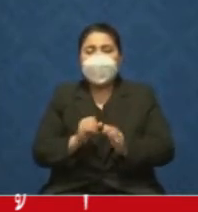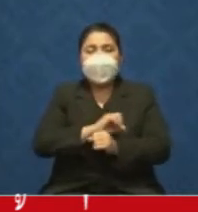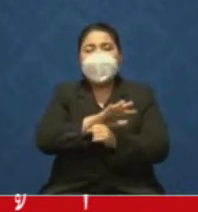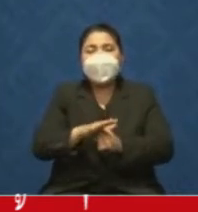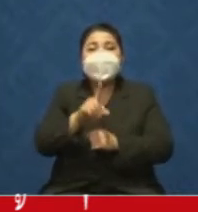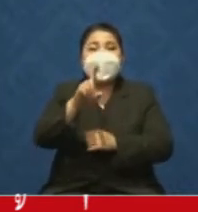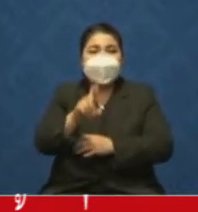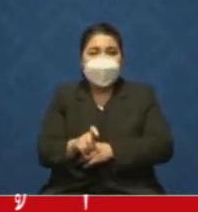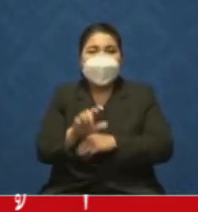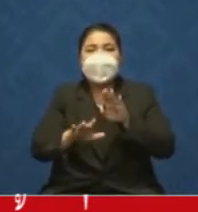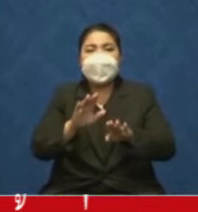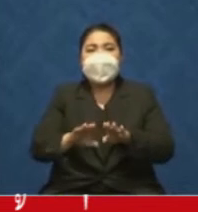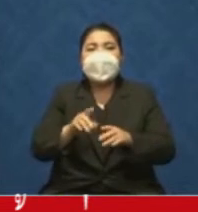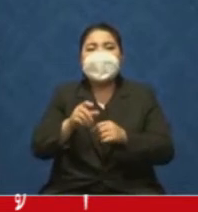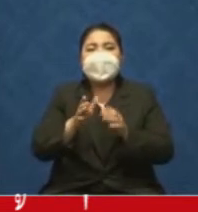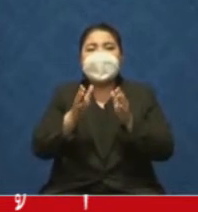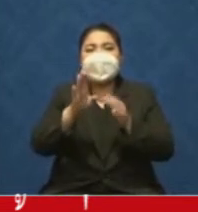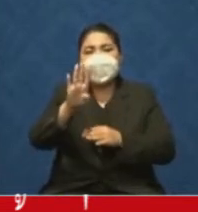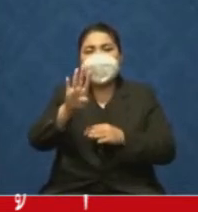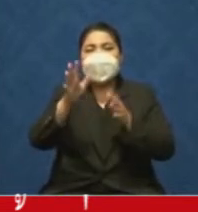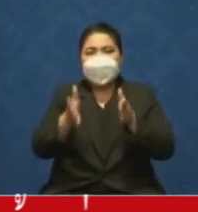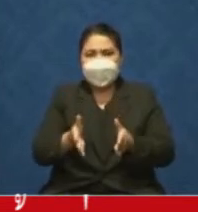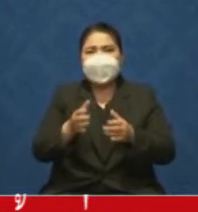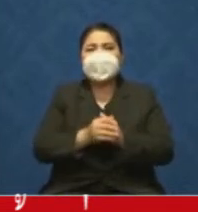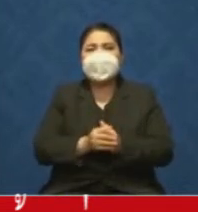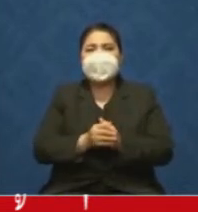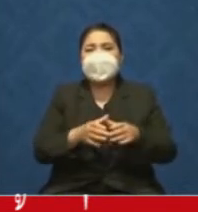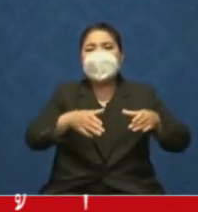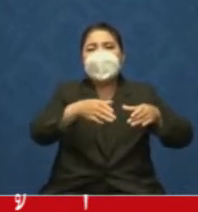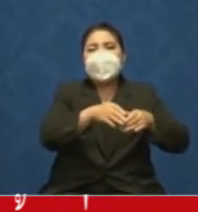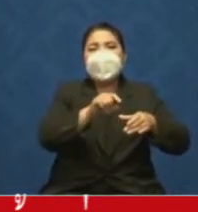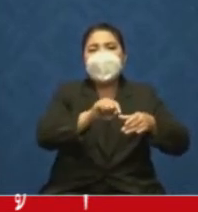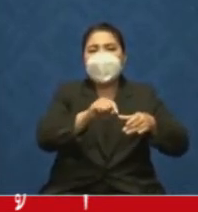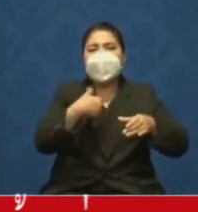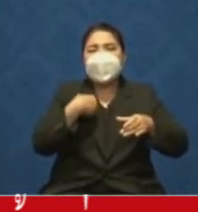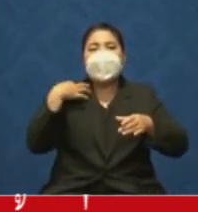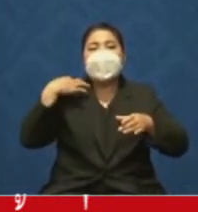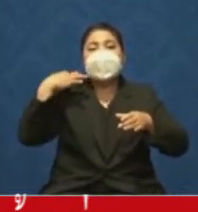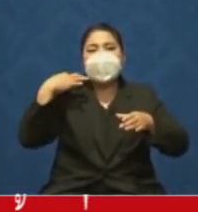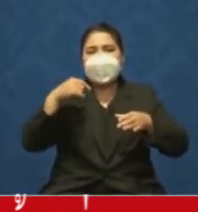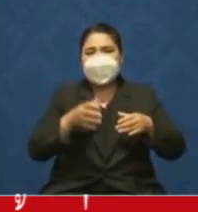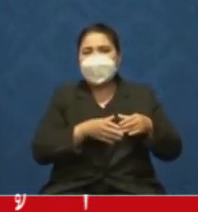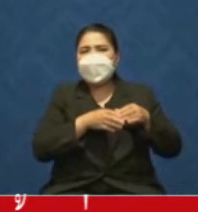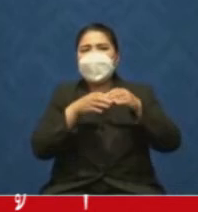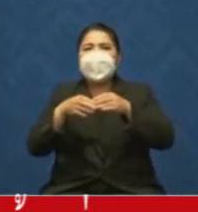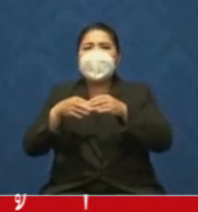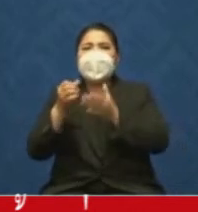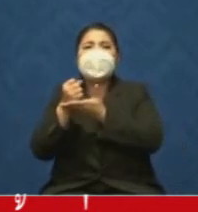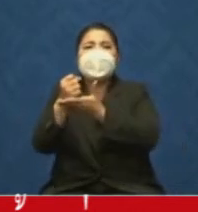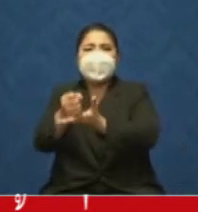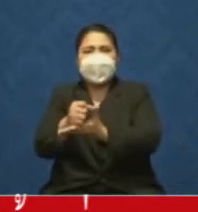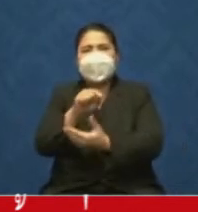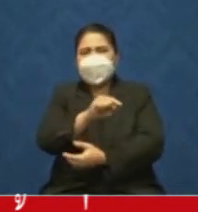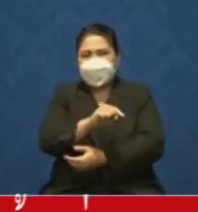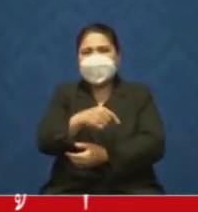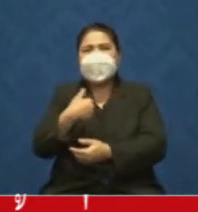ี่คนอาศาสมัครกลุ่มเส้นได้เป็นพยานได้ดีว่ากล่มนี้ล่ะครัเป็นที่พึงที่หว